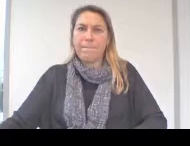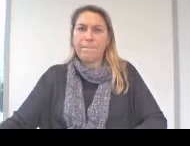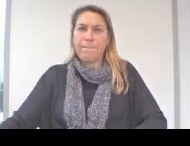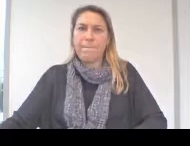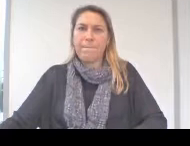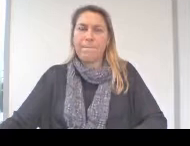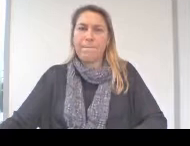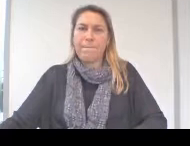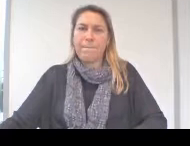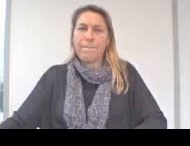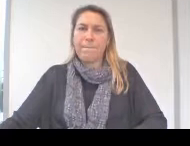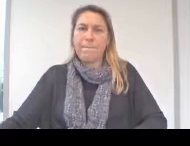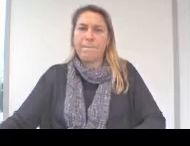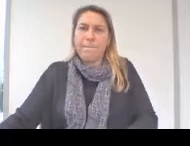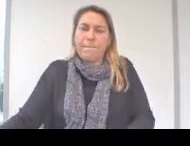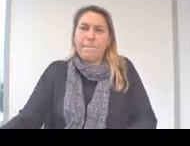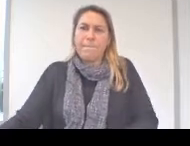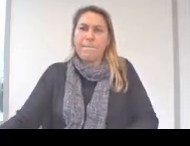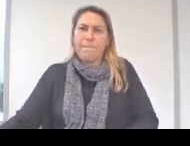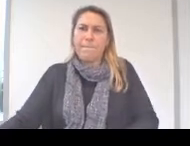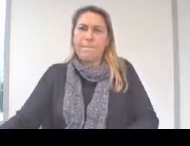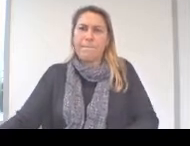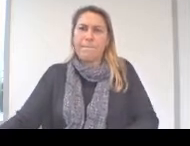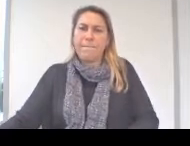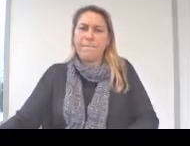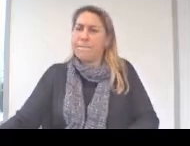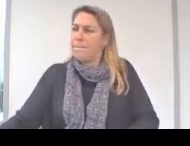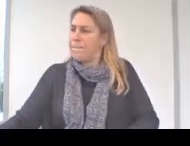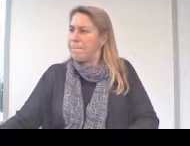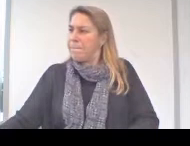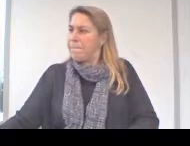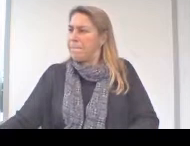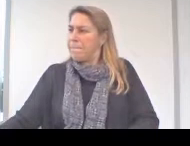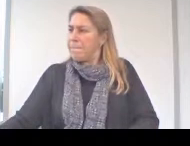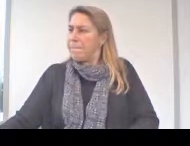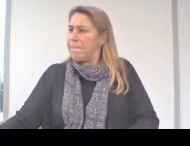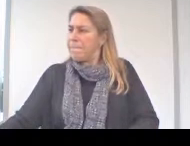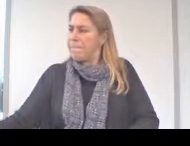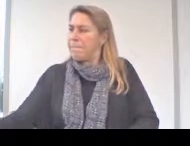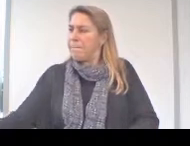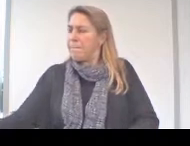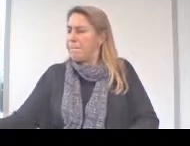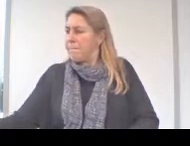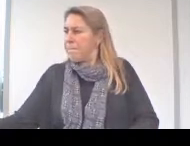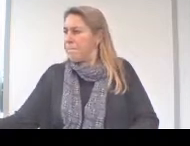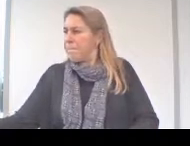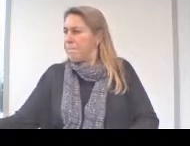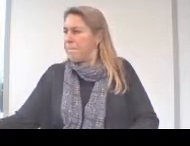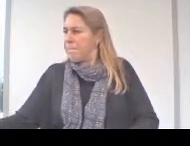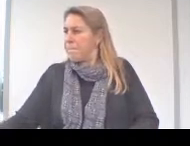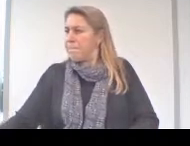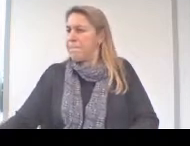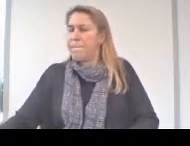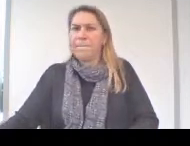métiers de salle sont des métiers extrêmement intéressants par rapport au contact que l'on peut avoir avec les clients, au même titre que les métiers